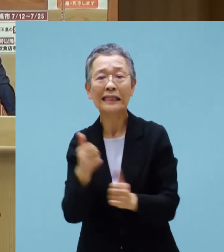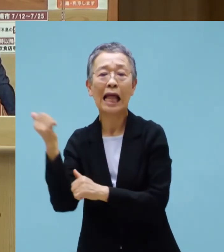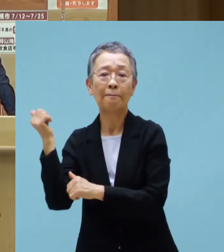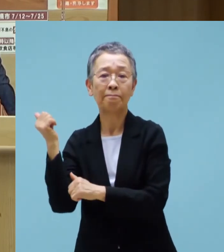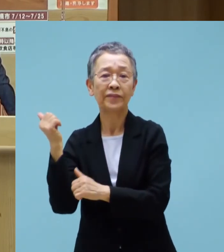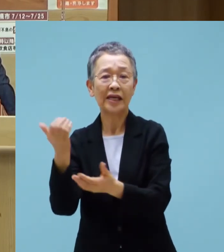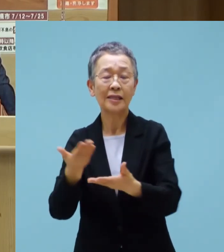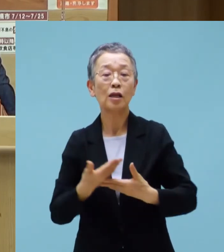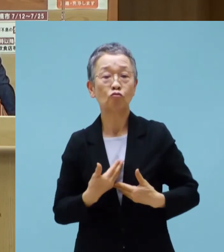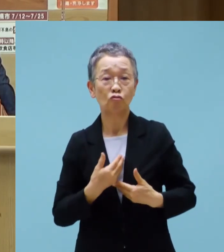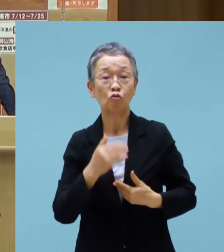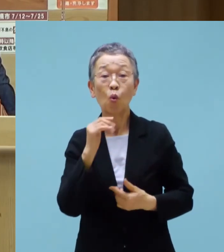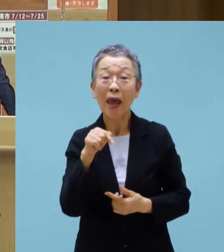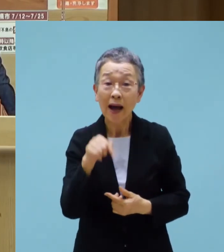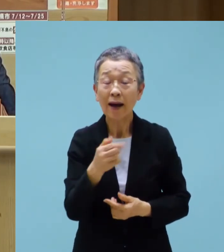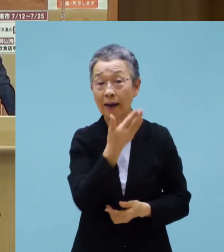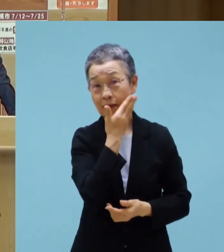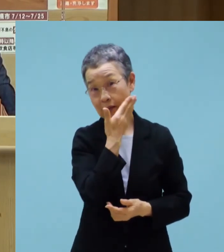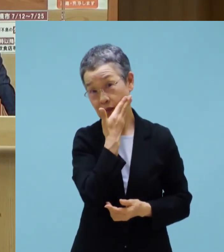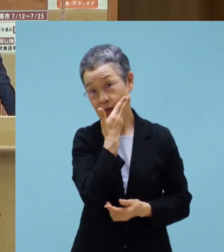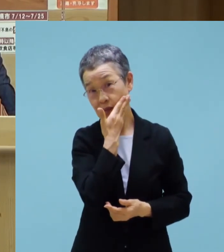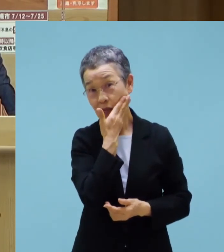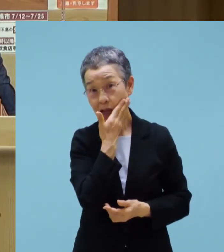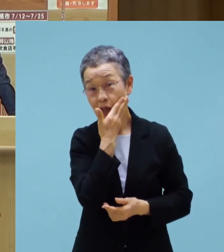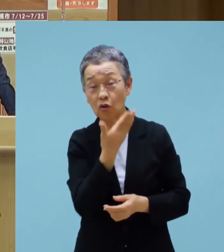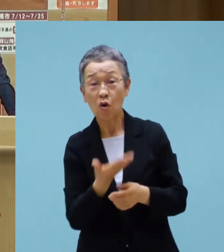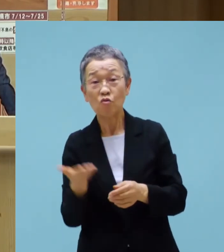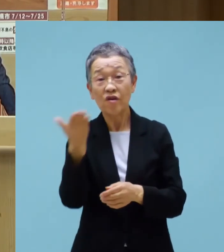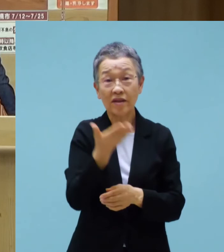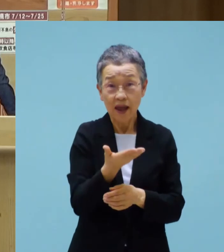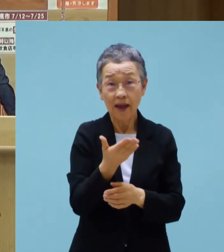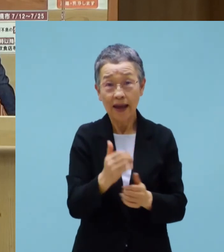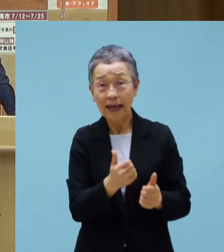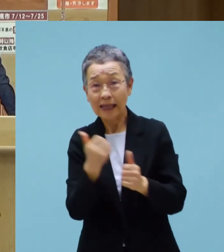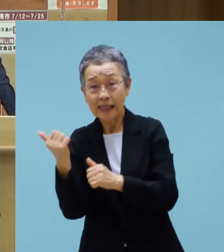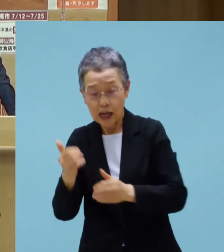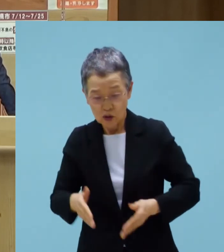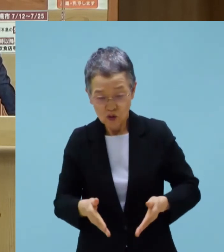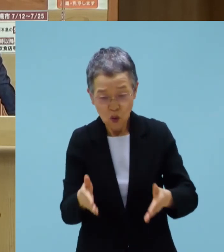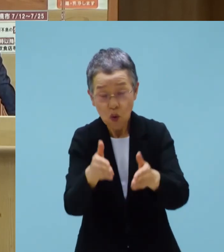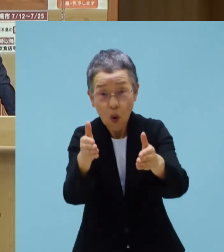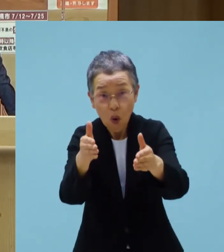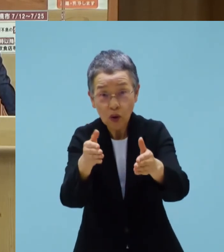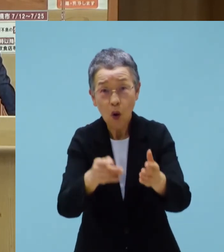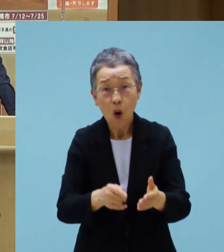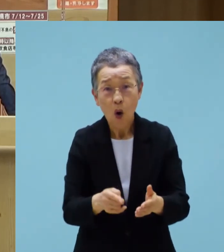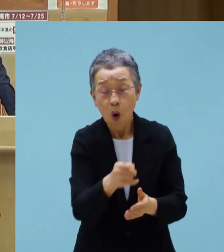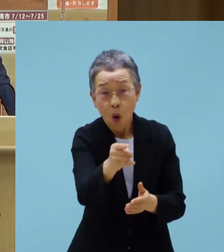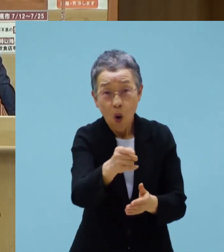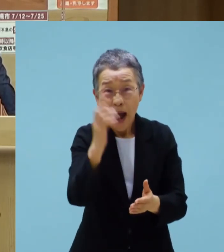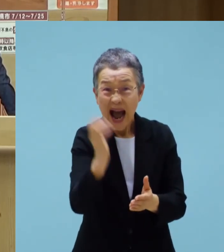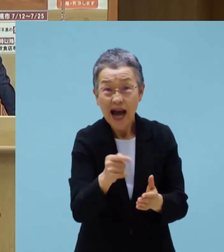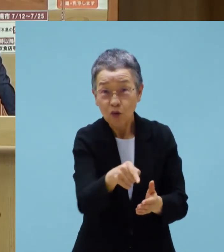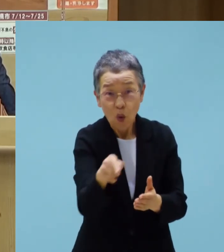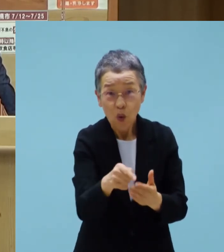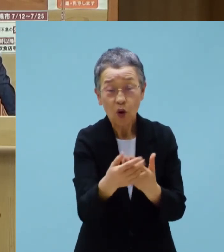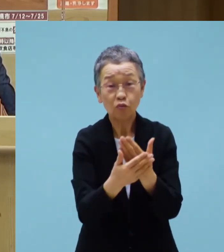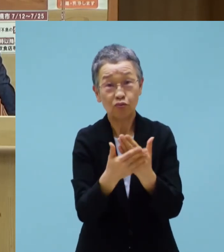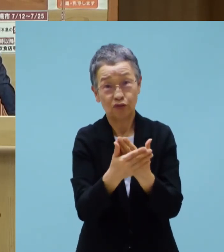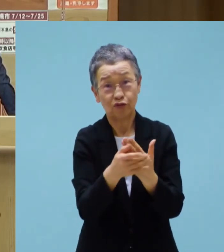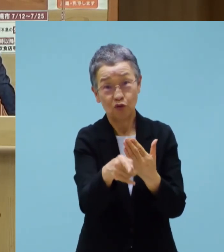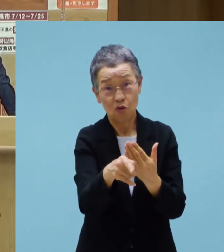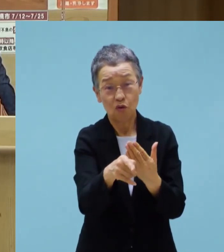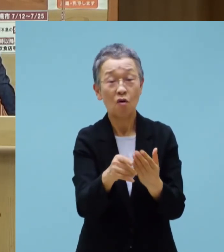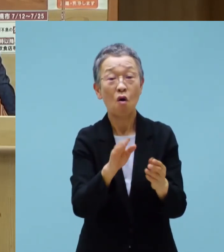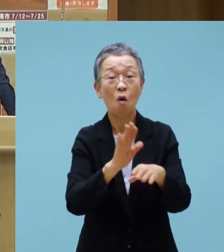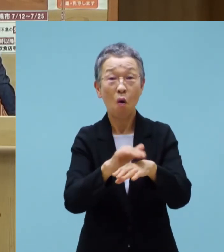このことが重要です。その上で避難路の整備などのハード こういったものの対策、そ